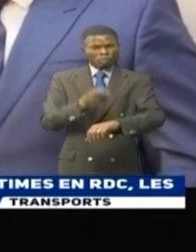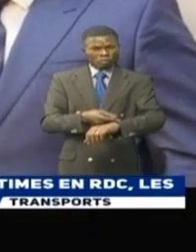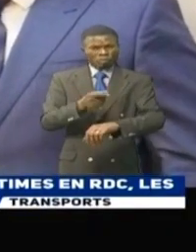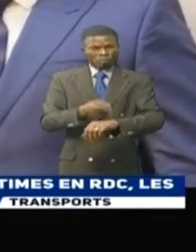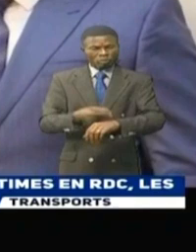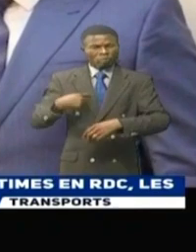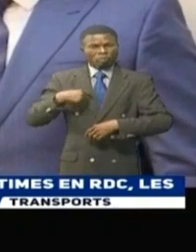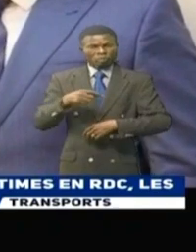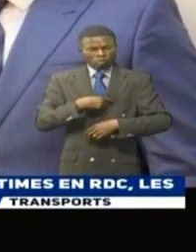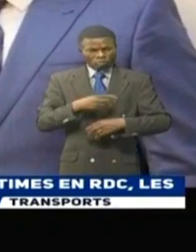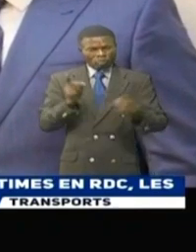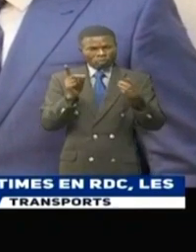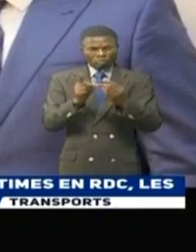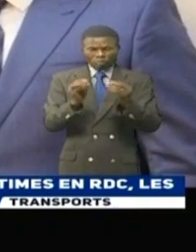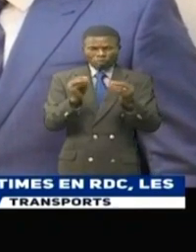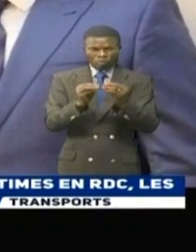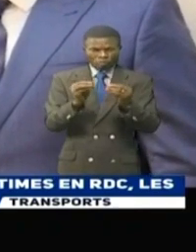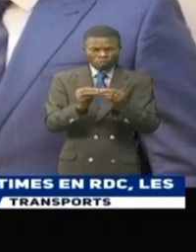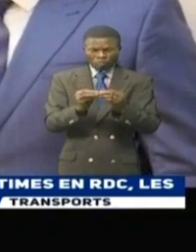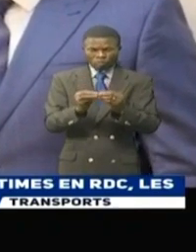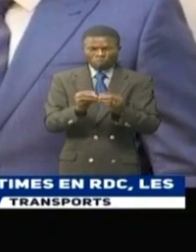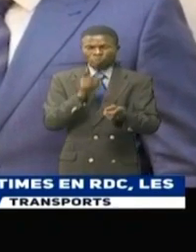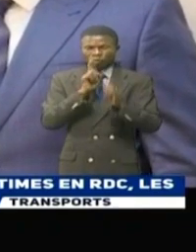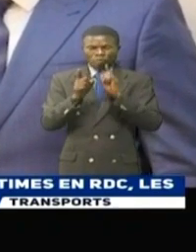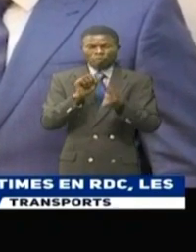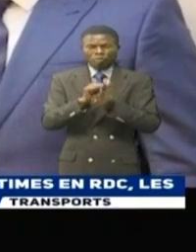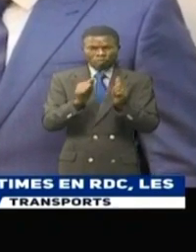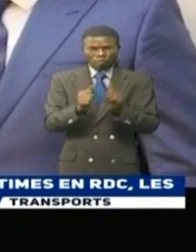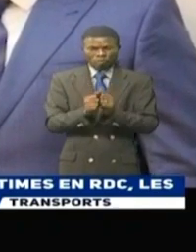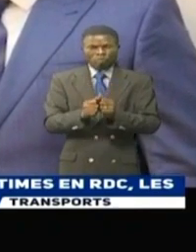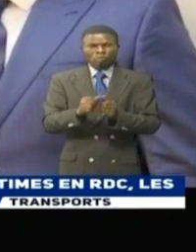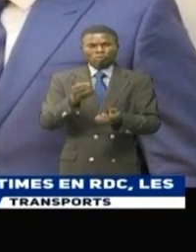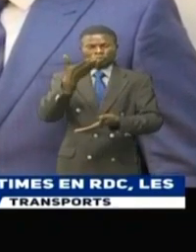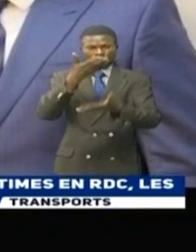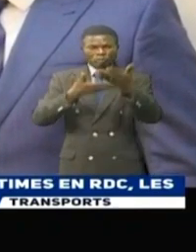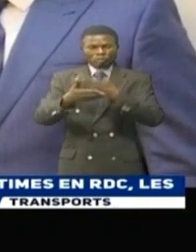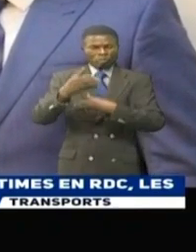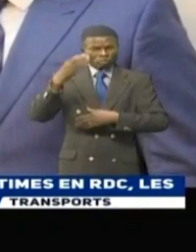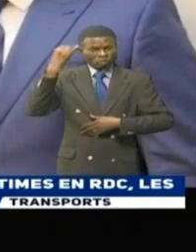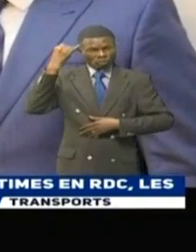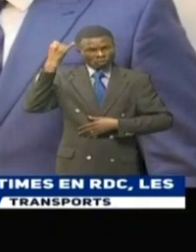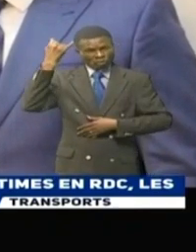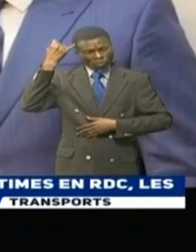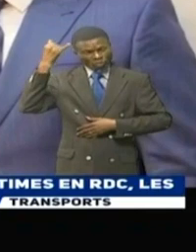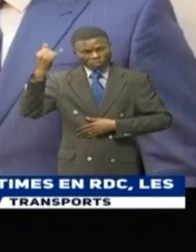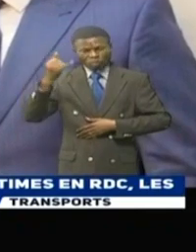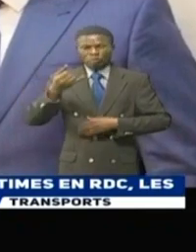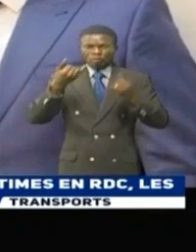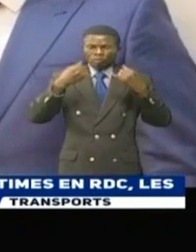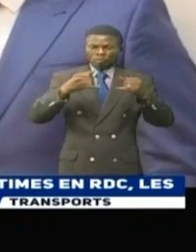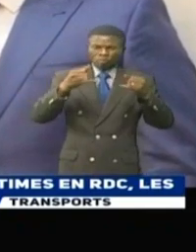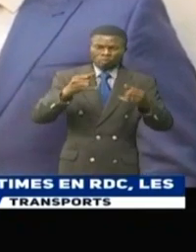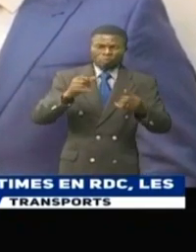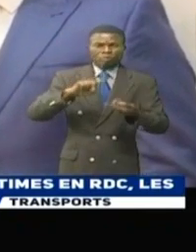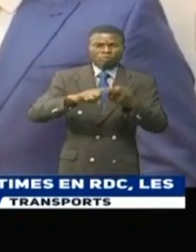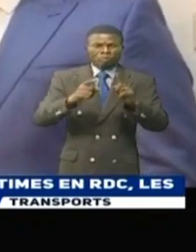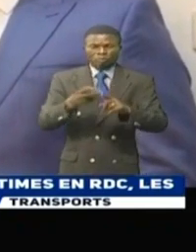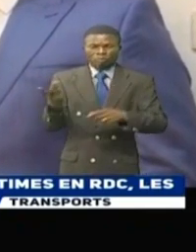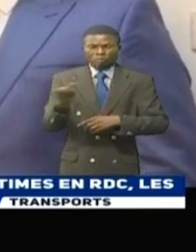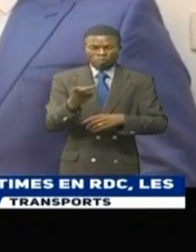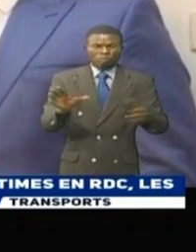nous puissions échanger aussi bien des informations sur les relations qui nous mettent